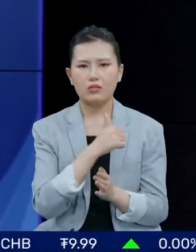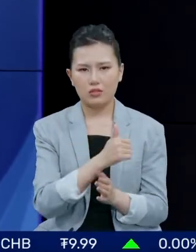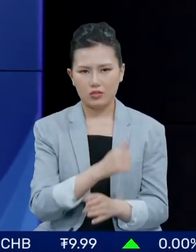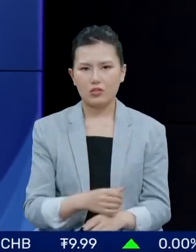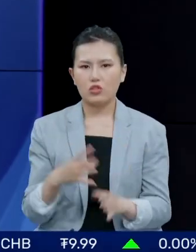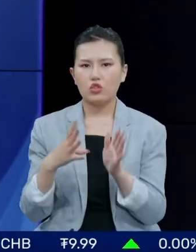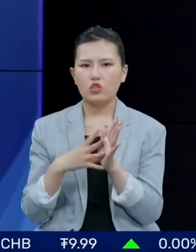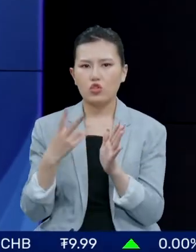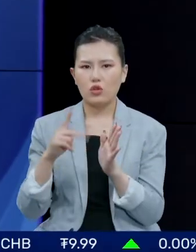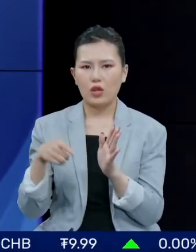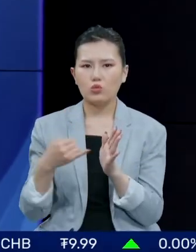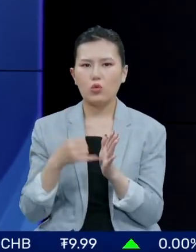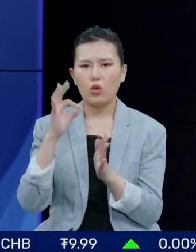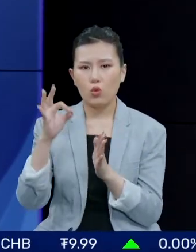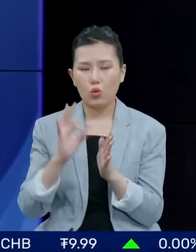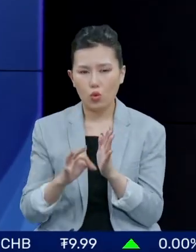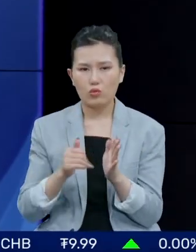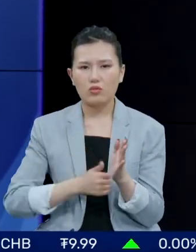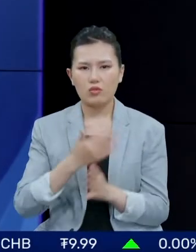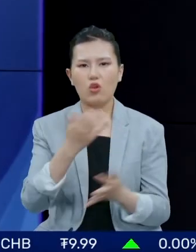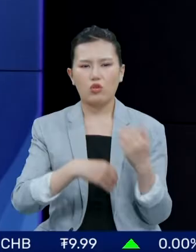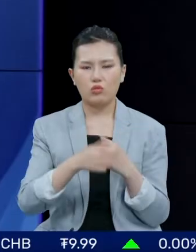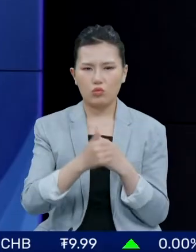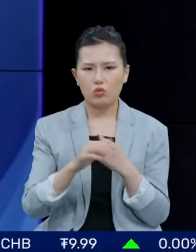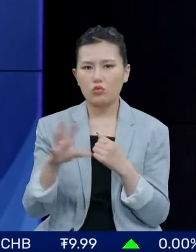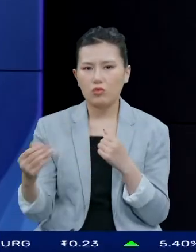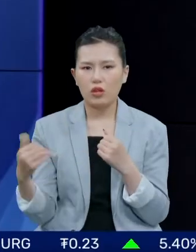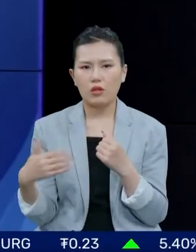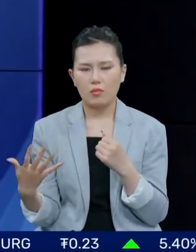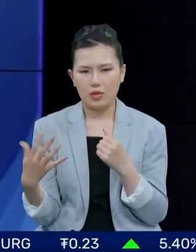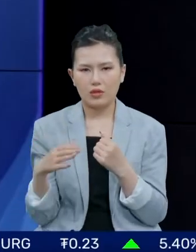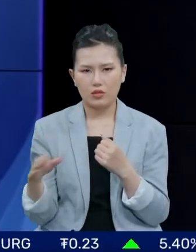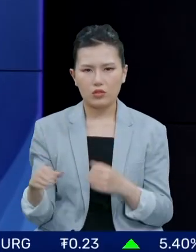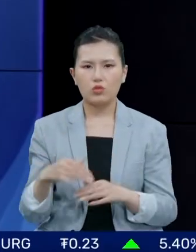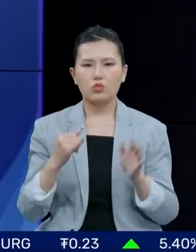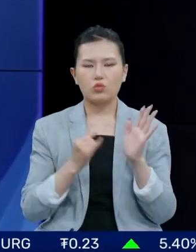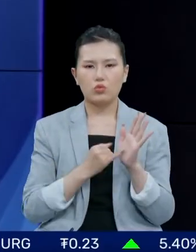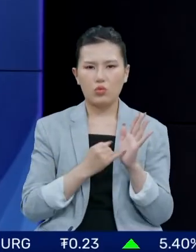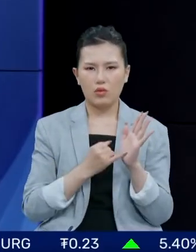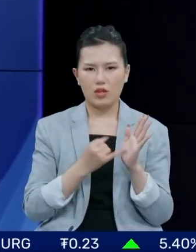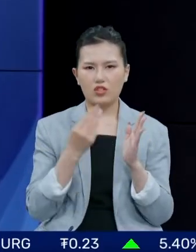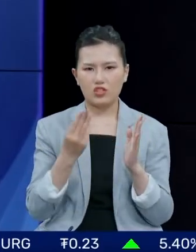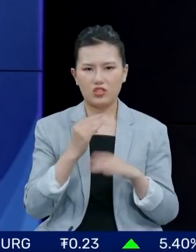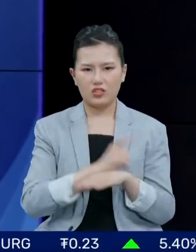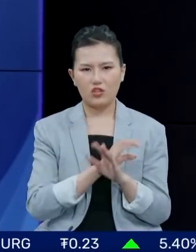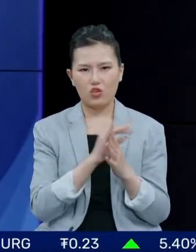92.6% эрттэйгээр өндөрлөө. Энэ удаад 6 хичээлийн гүйцэтгэлийн оноо өмнөх жилээс буурсан үзүүлэлтэд гарчээ.